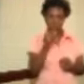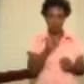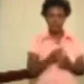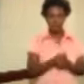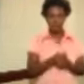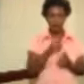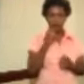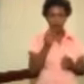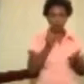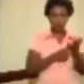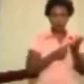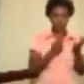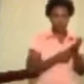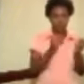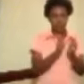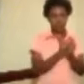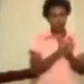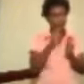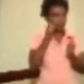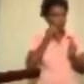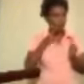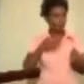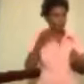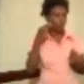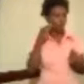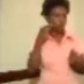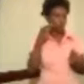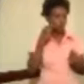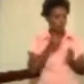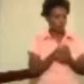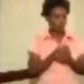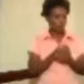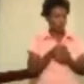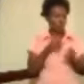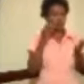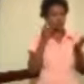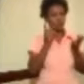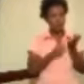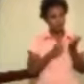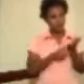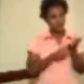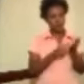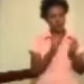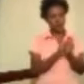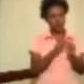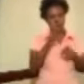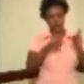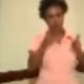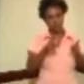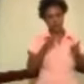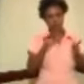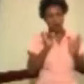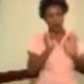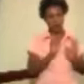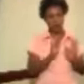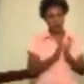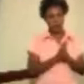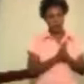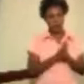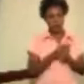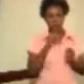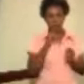faire compétition dans le niveau, ça, avec vous. Je voulais faire compétition à terre, avant. Côté peuple, là, hier. Côté peuple, là, hier. C'est là que je voulais faire compétition, avant. C'est